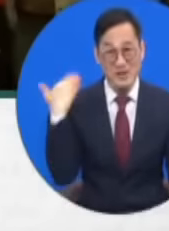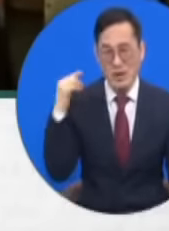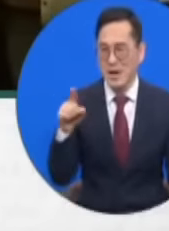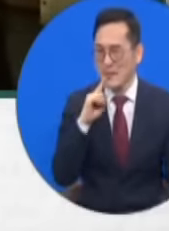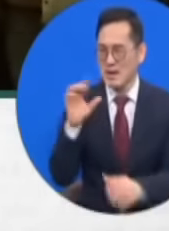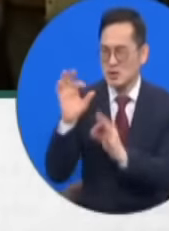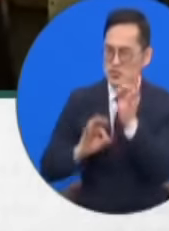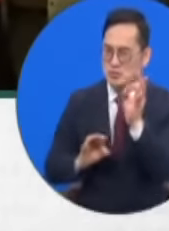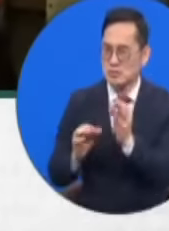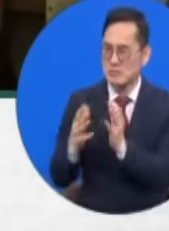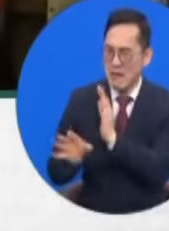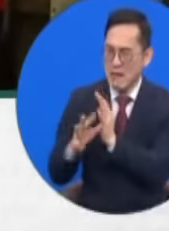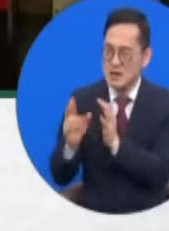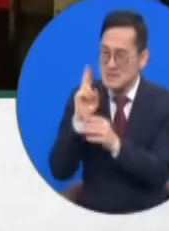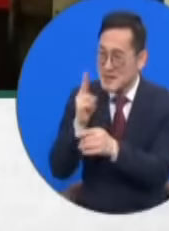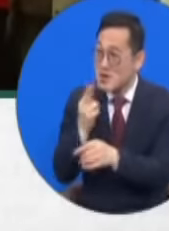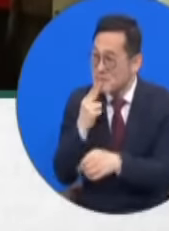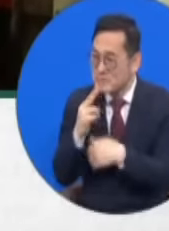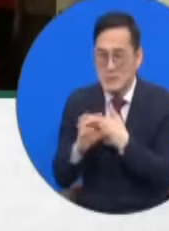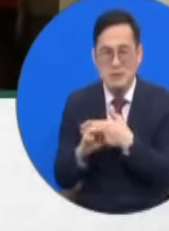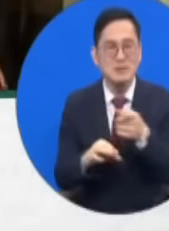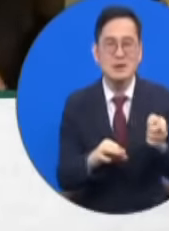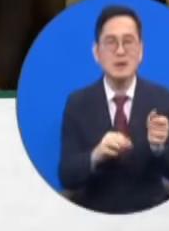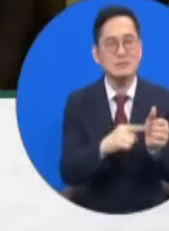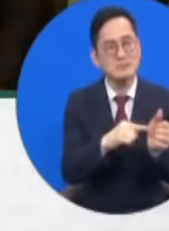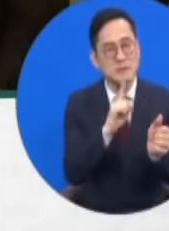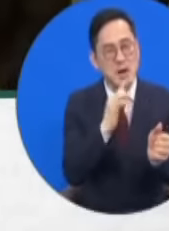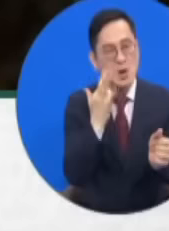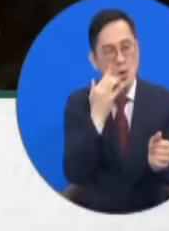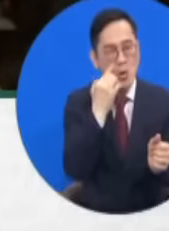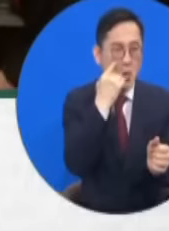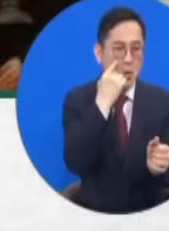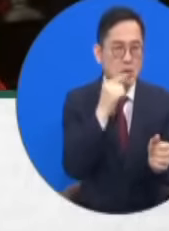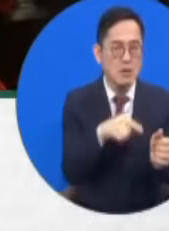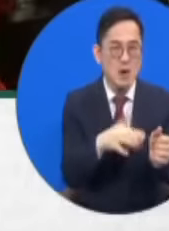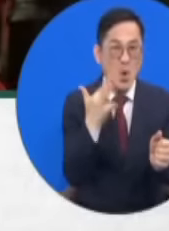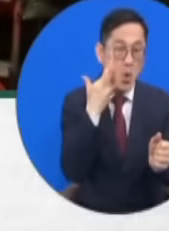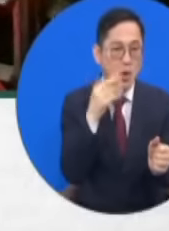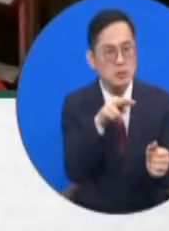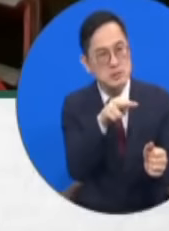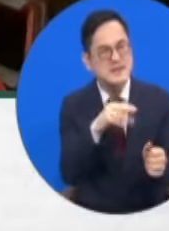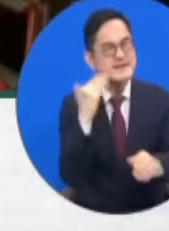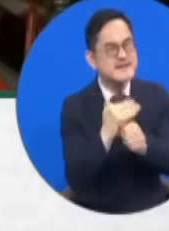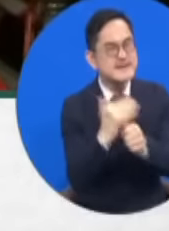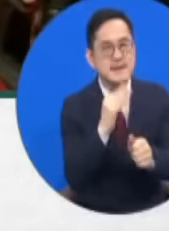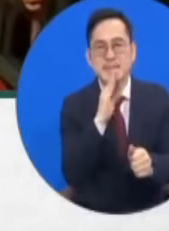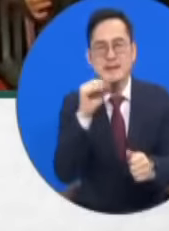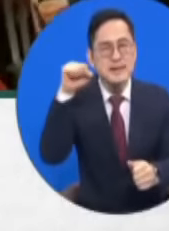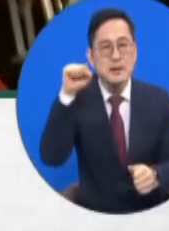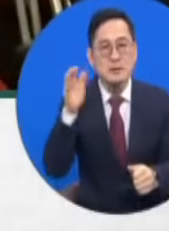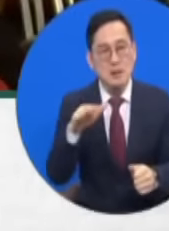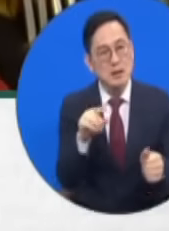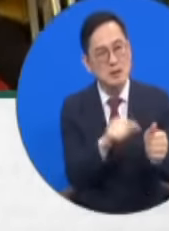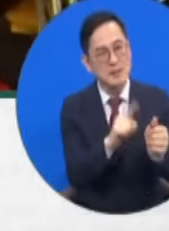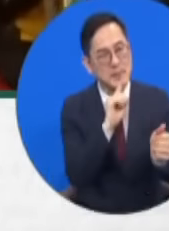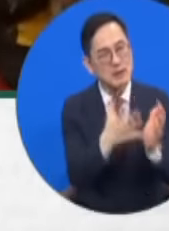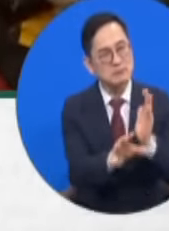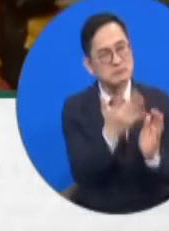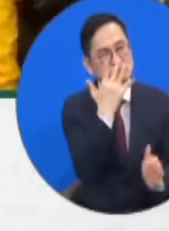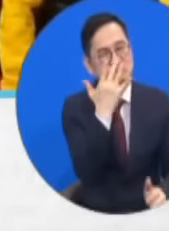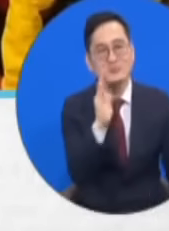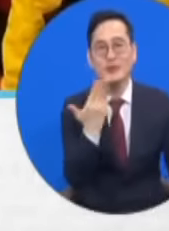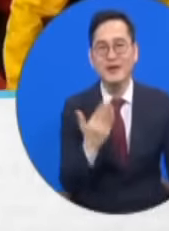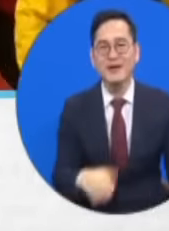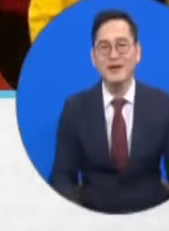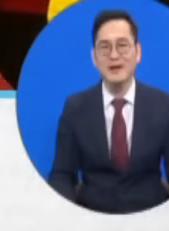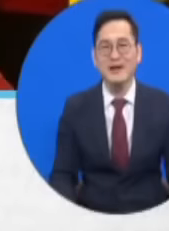정도 되면. 근데 그보다도 수위가 워낙 높은 막말들이 너무나 활개를 치다 보니까 웬만한 막말은 막말이 아닌